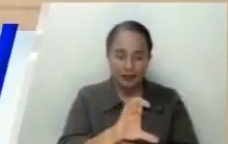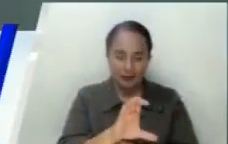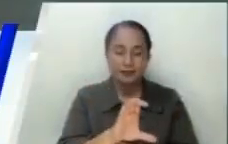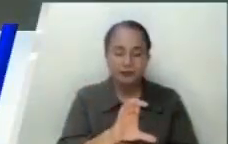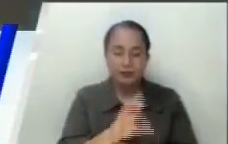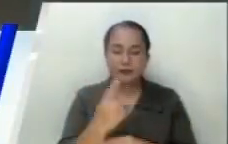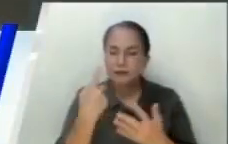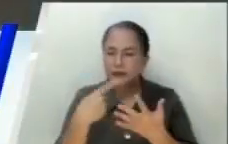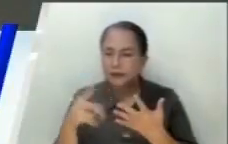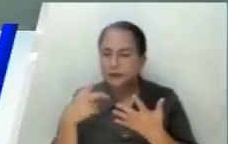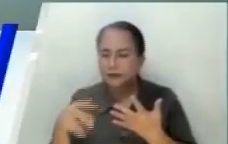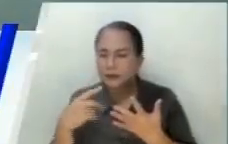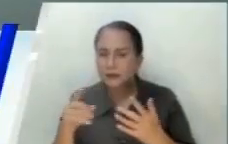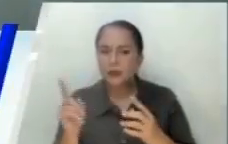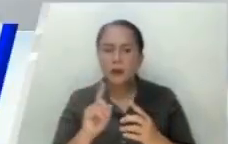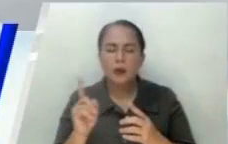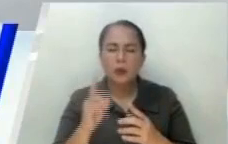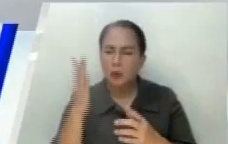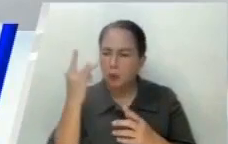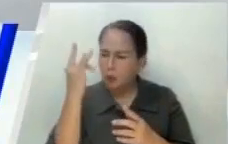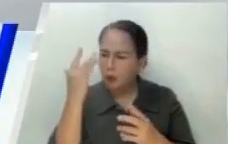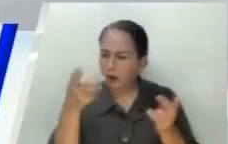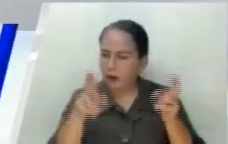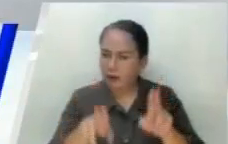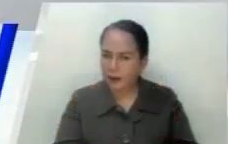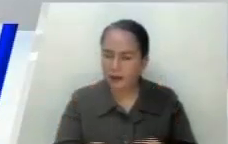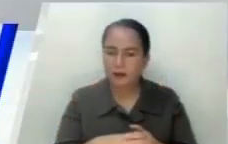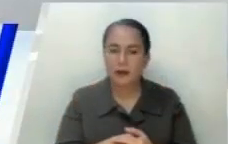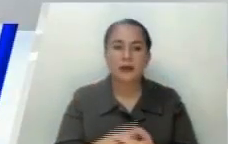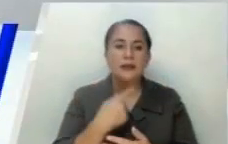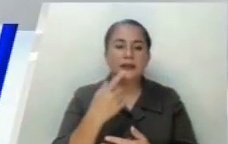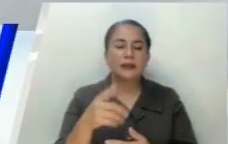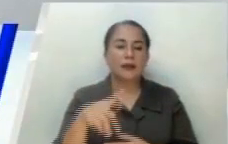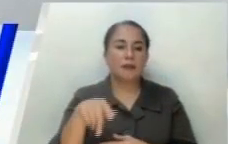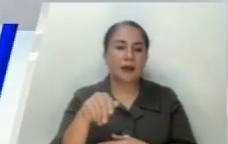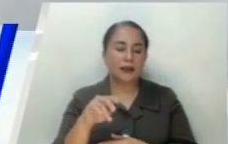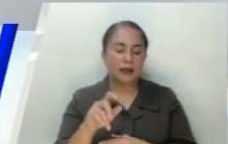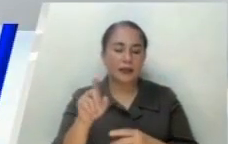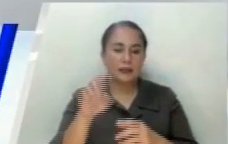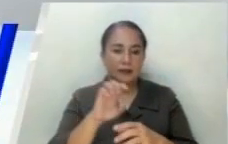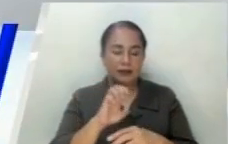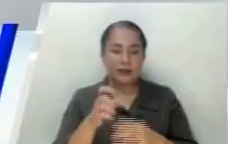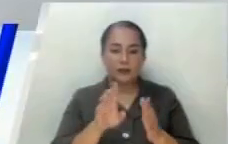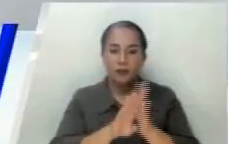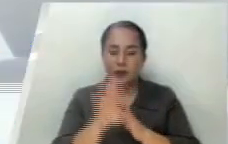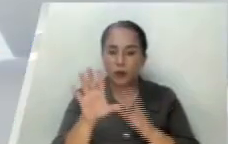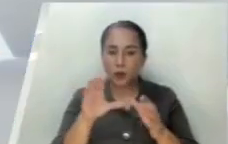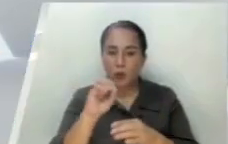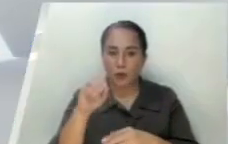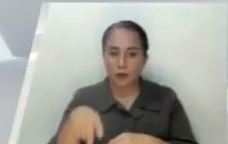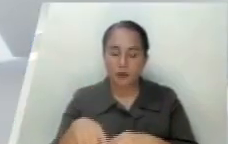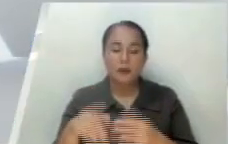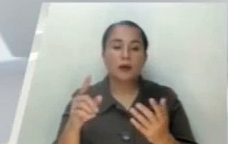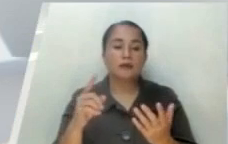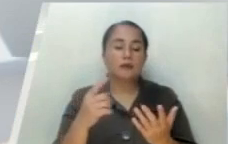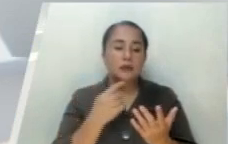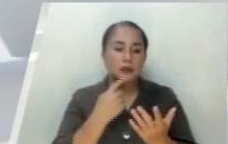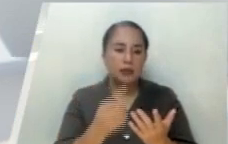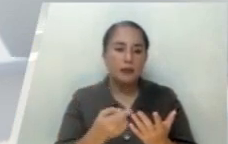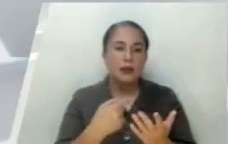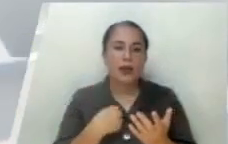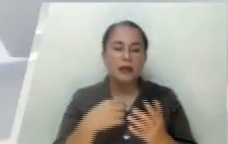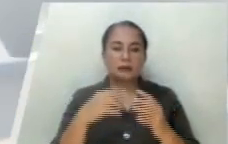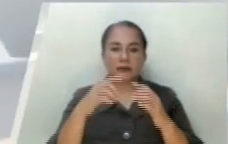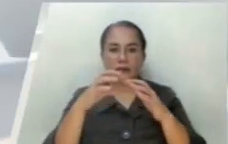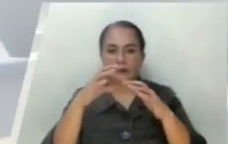erc kung bakit nangyari ito Sabi ng Panay energy Development Corporation o pedc nag-trip ang kanilang Unit